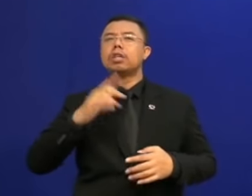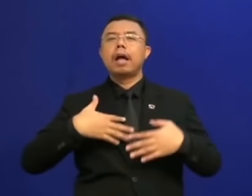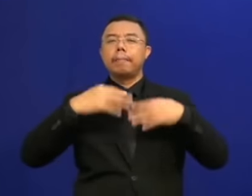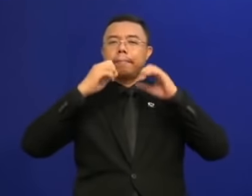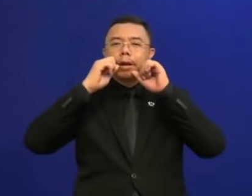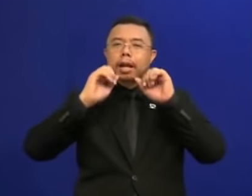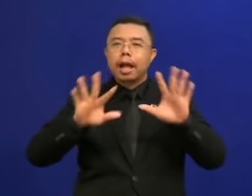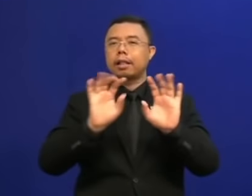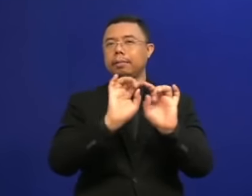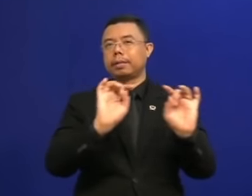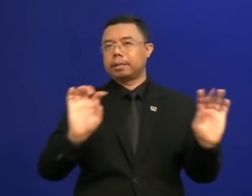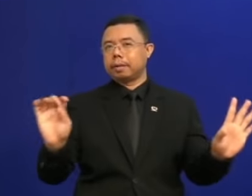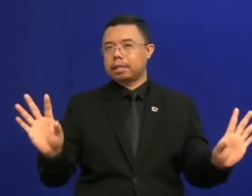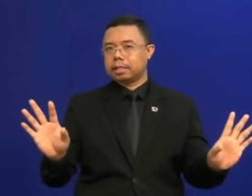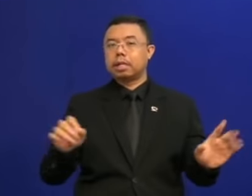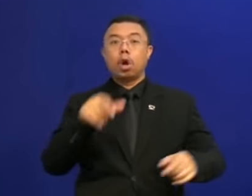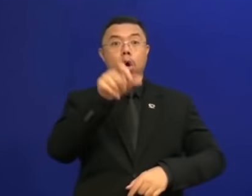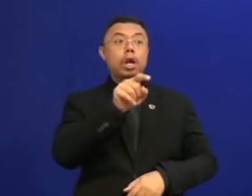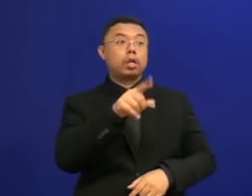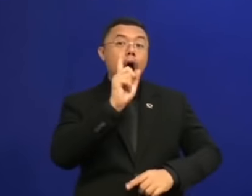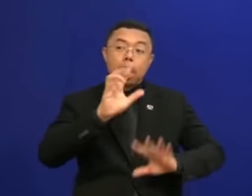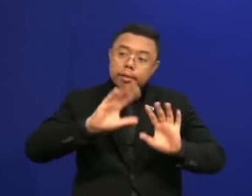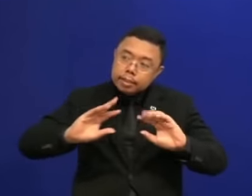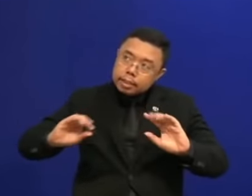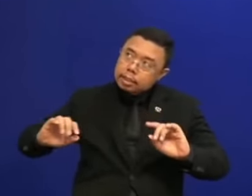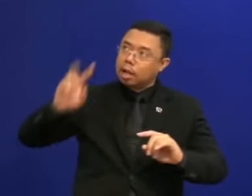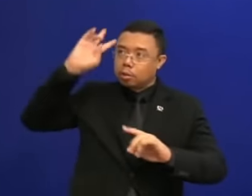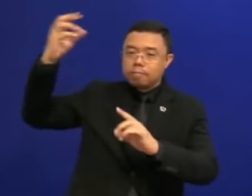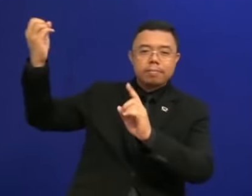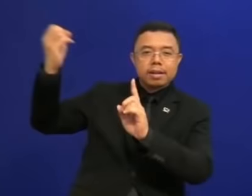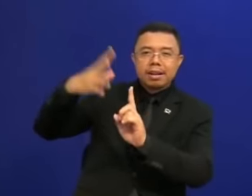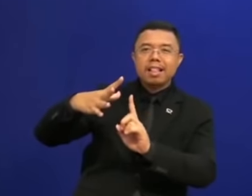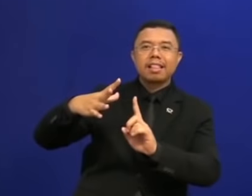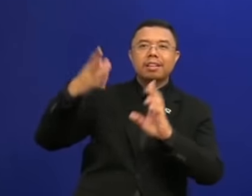berkatnya masing-masing di mana orang itu harus bekerja.